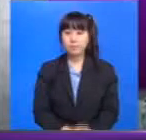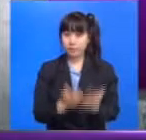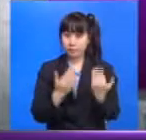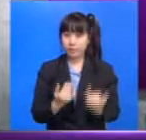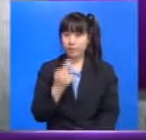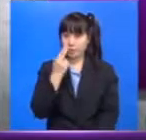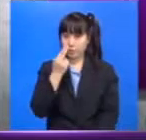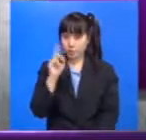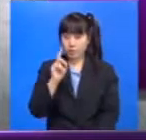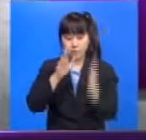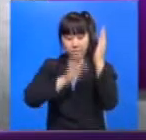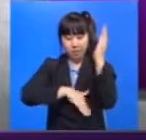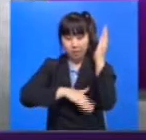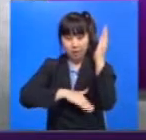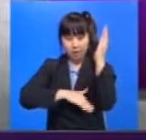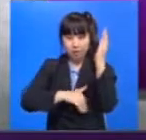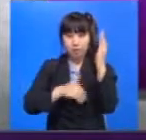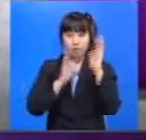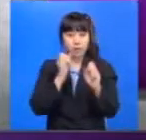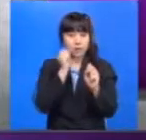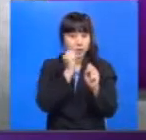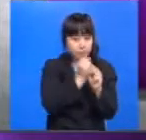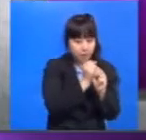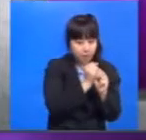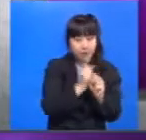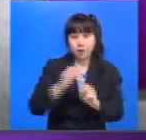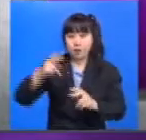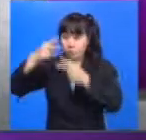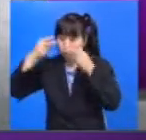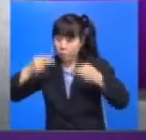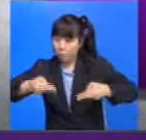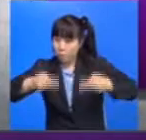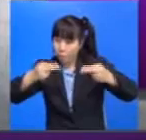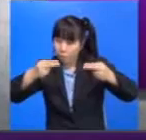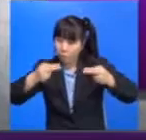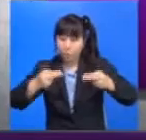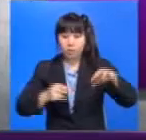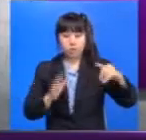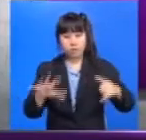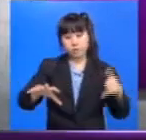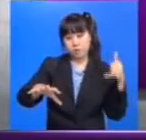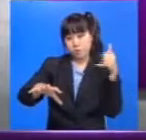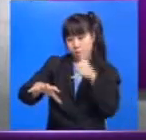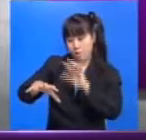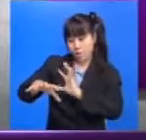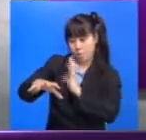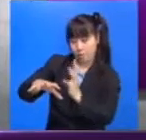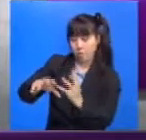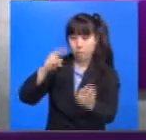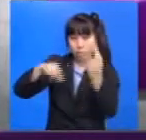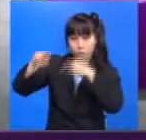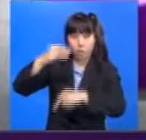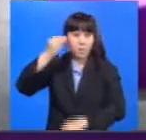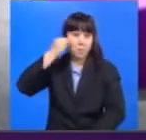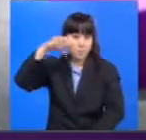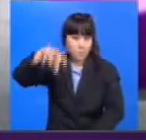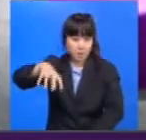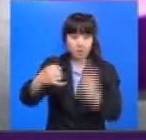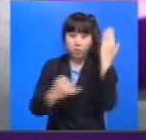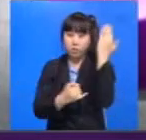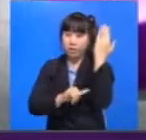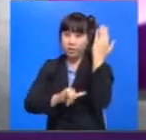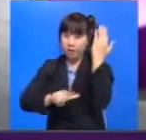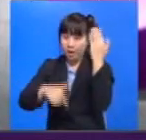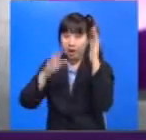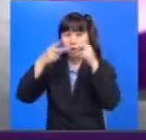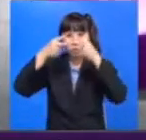ไปดูสถานการณในพระใต้ค่ะเจานะที่ยิประทักกบคนร้ายขณะเข้าทำการปิดล้มตรวจคนที่บ้านเป้าหมายจัหสยะลาเป็นเหต